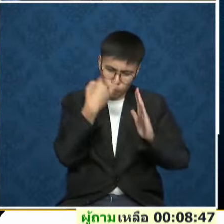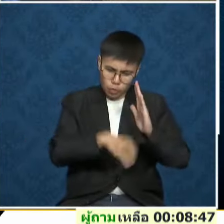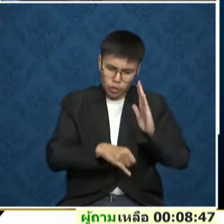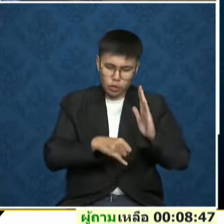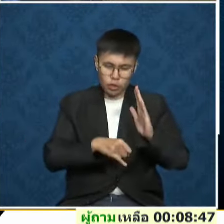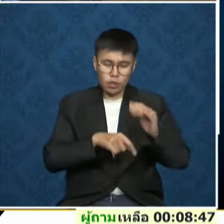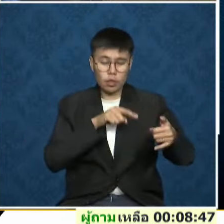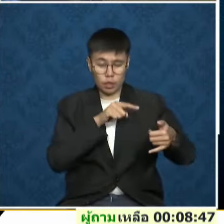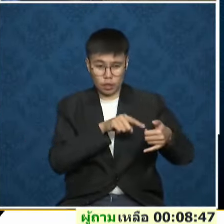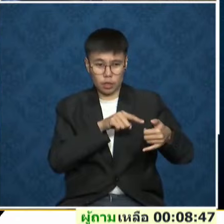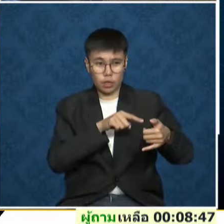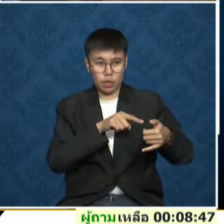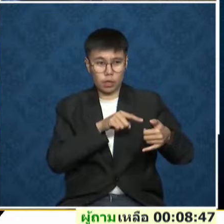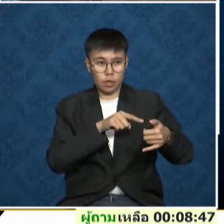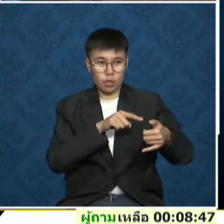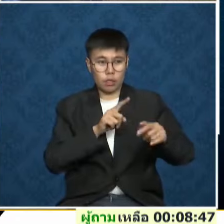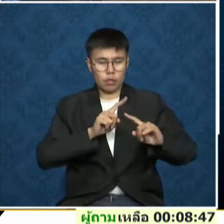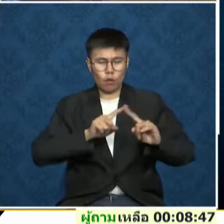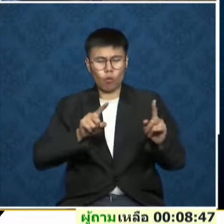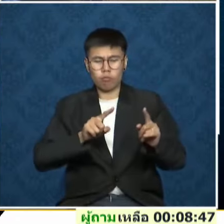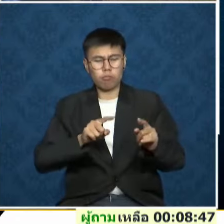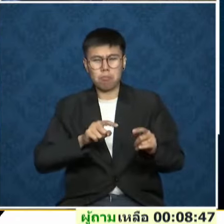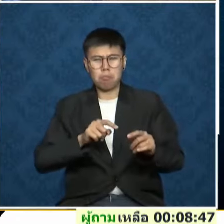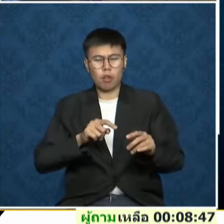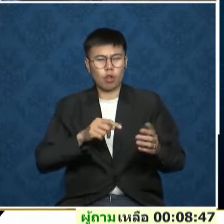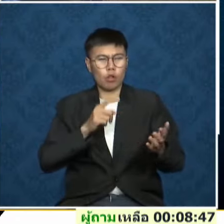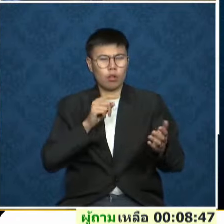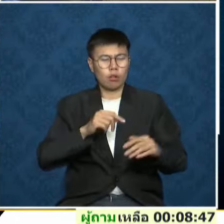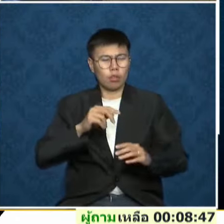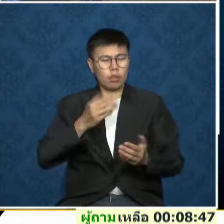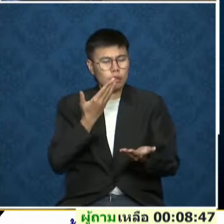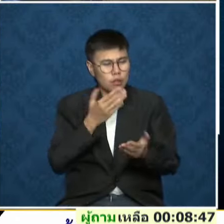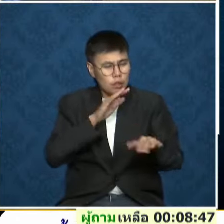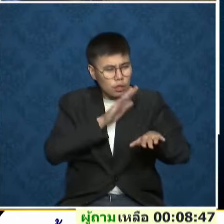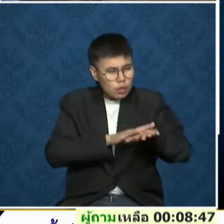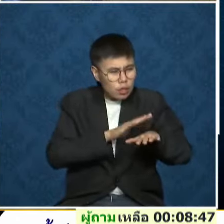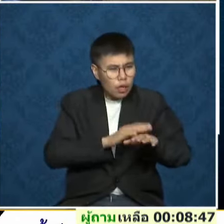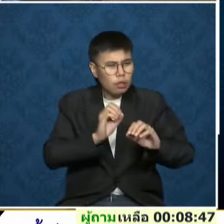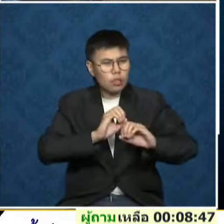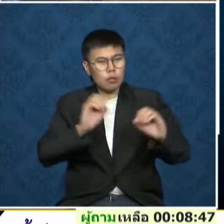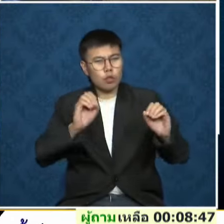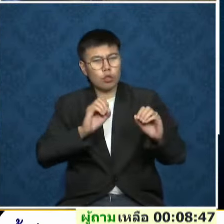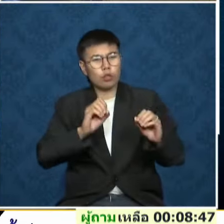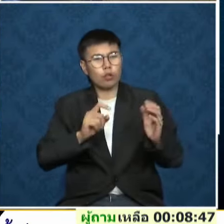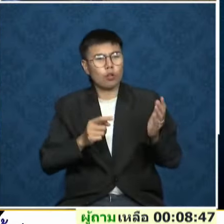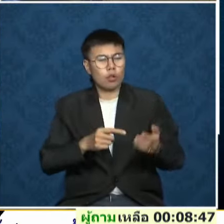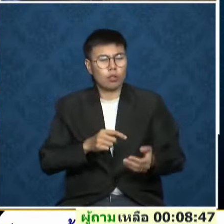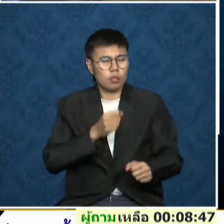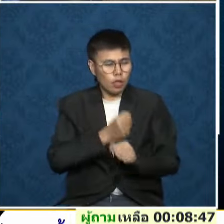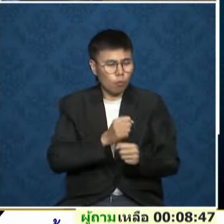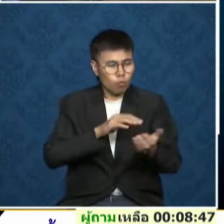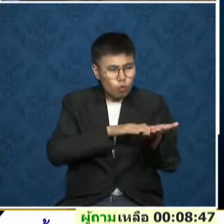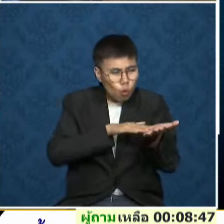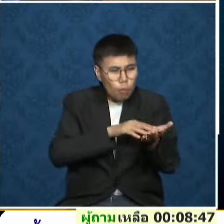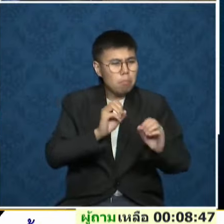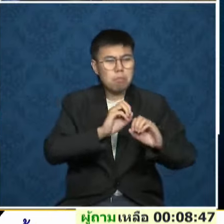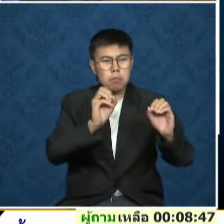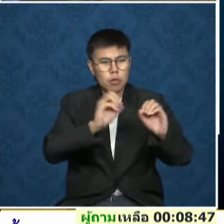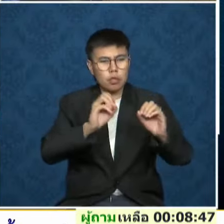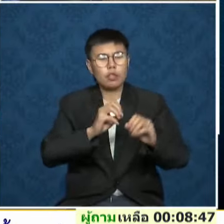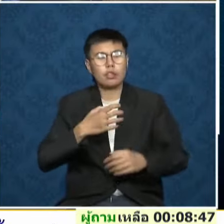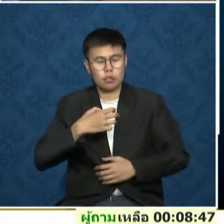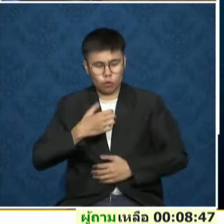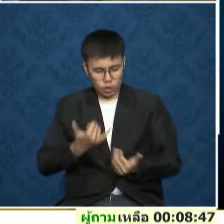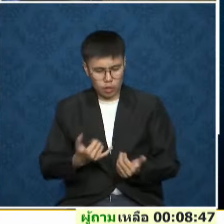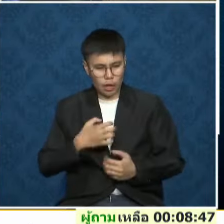ได้รับโทษหรือว่าไม่ได้โดนตัดสินในสิ่งที่ถูกต้องนะครับอันนี้ก็อยากให้ท่านสบาย